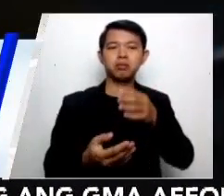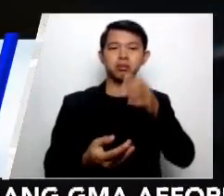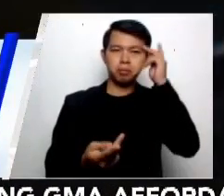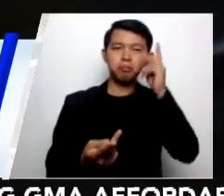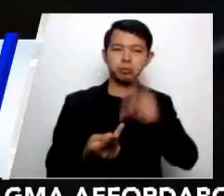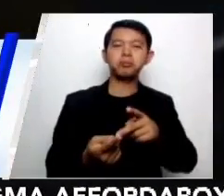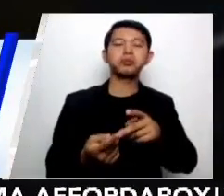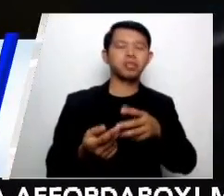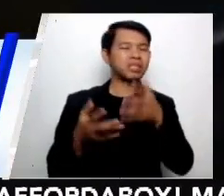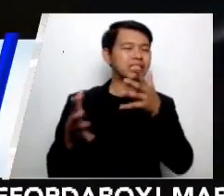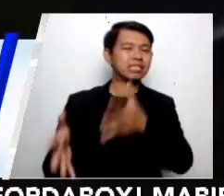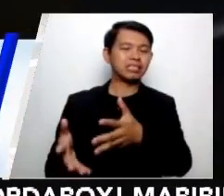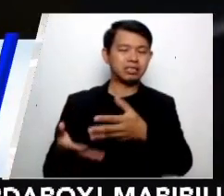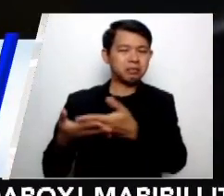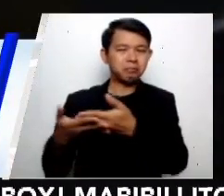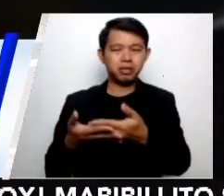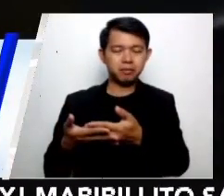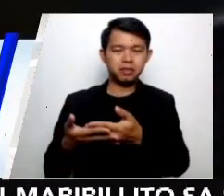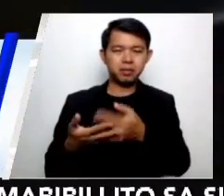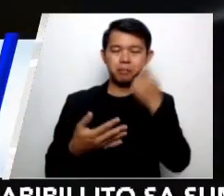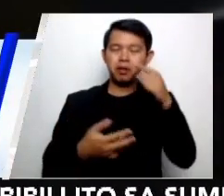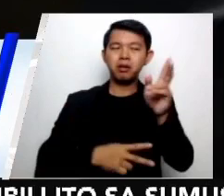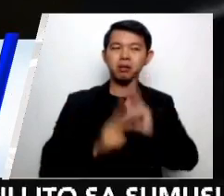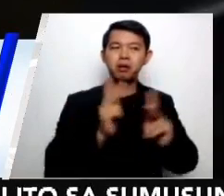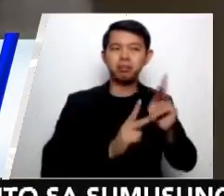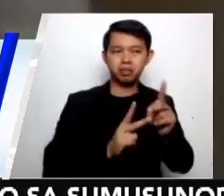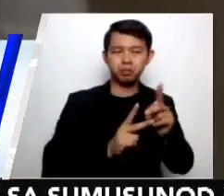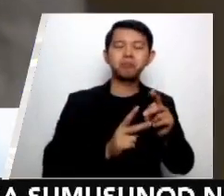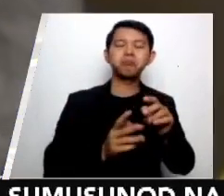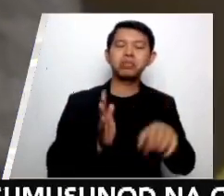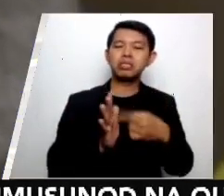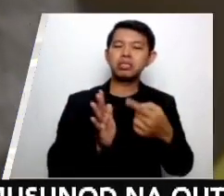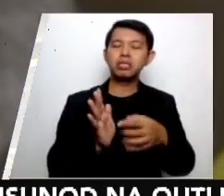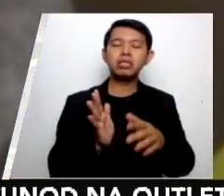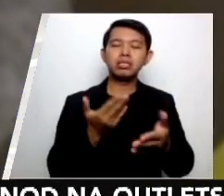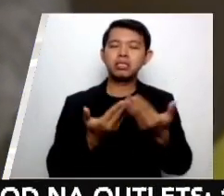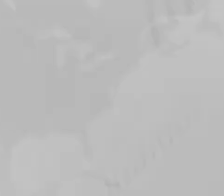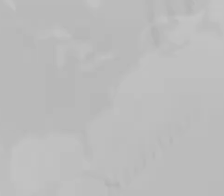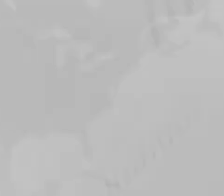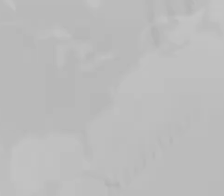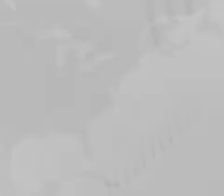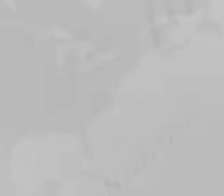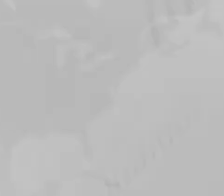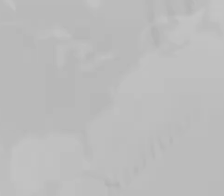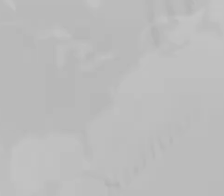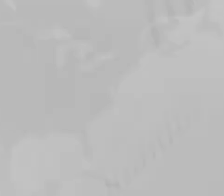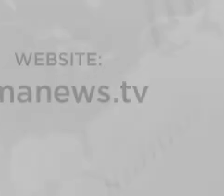gabi. Patuloy na tinutukoy kung sino ang nag-iwan sa sanggol.